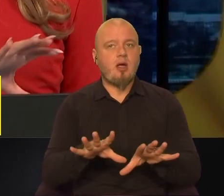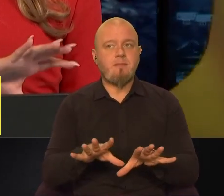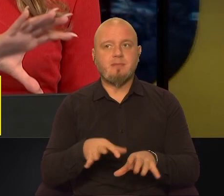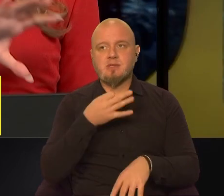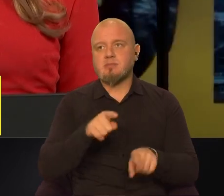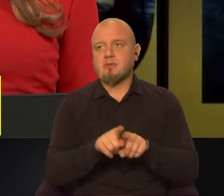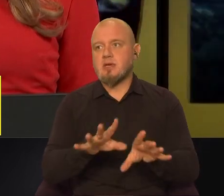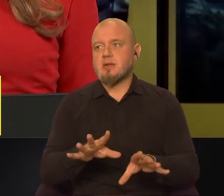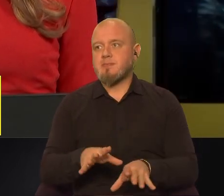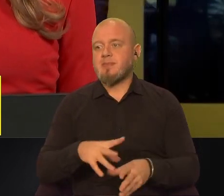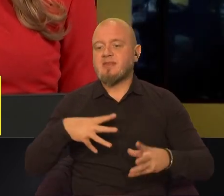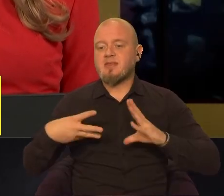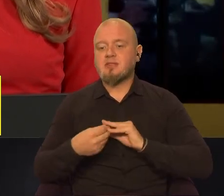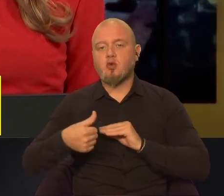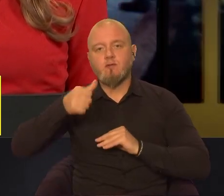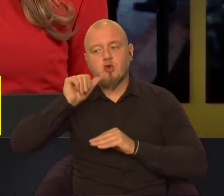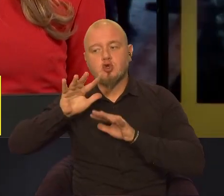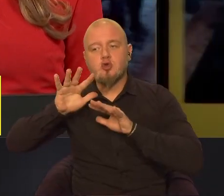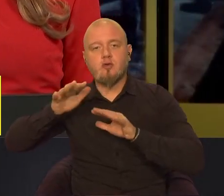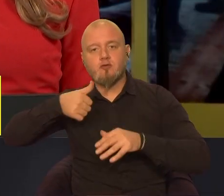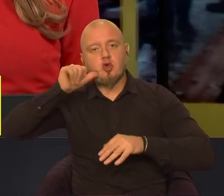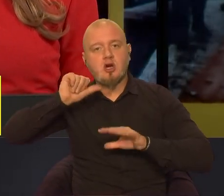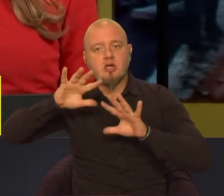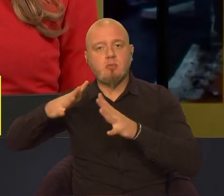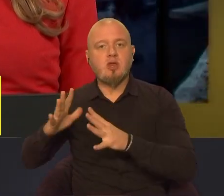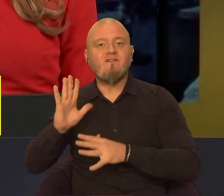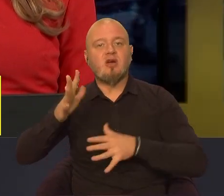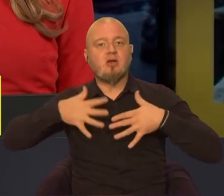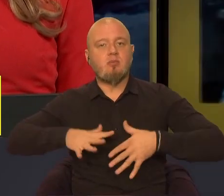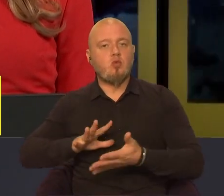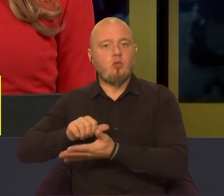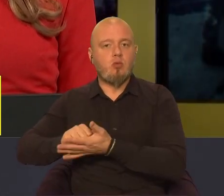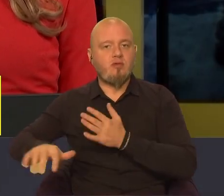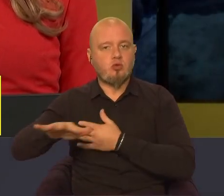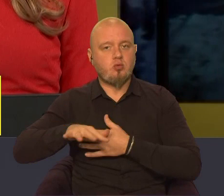так, наслідок вчорашніх подій в Криму окупованому?